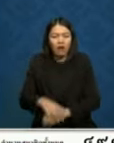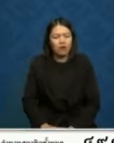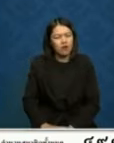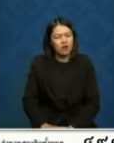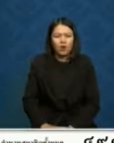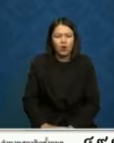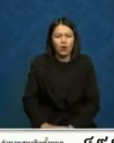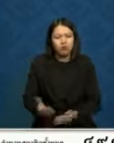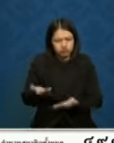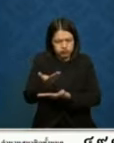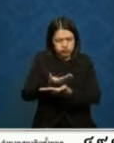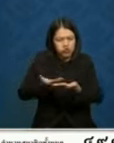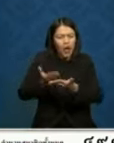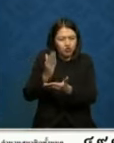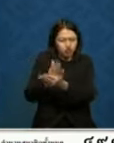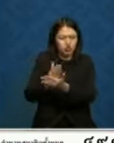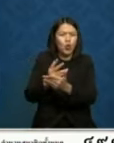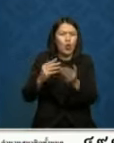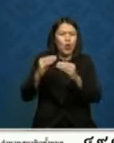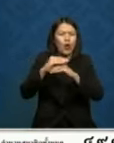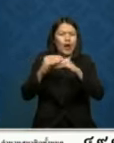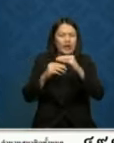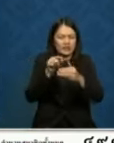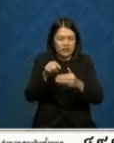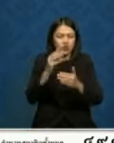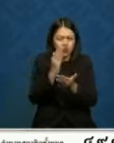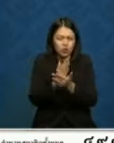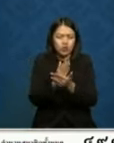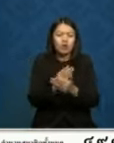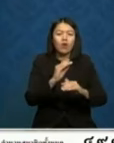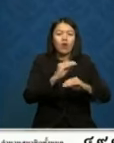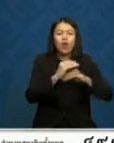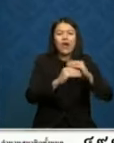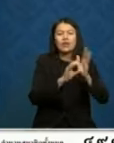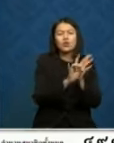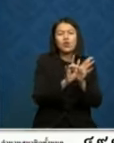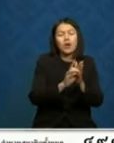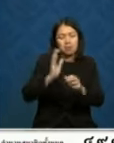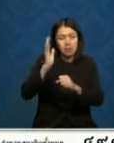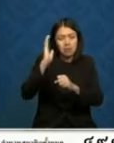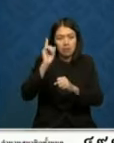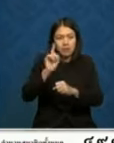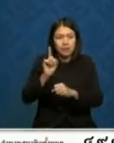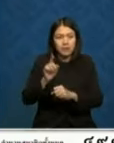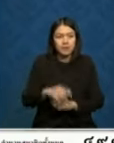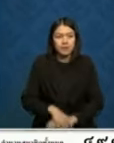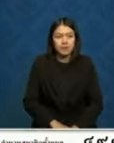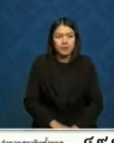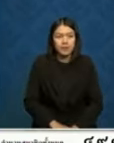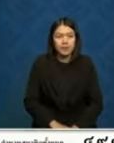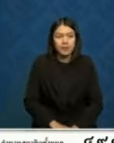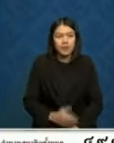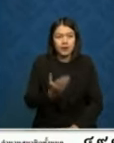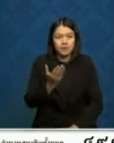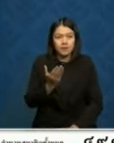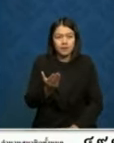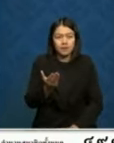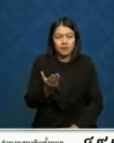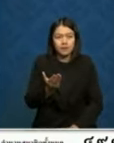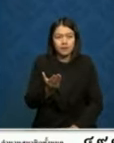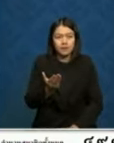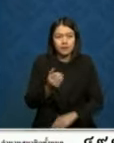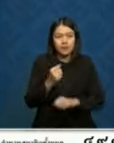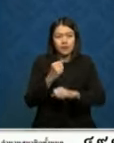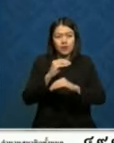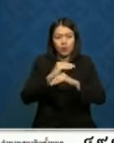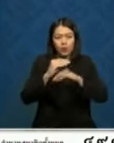เรื่องที่ควรจะพิจารณาและเบรกโครงการเหล่านี้นะครับและโครงการสุดท้ายที่ผมขออภิปรายถึงนะครับท่านประธานครับผมขออันนี้เป็นโคร